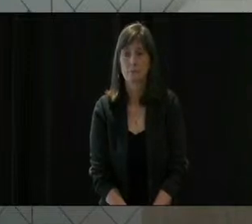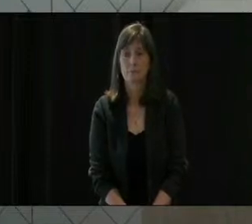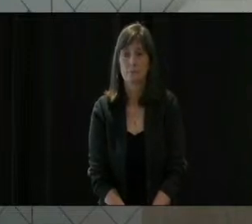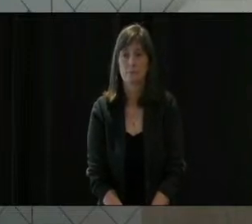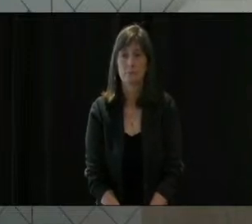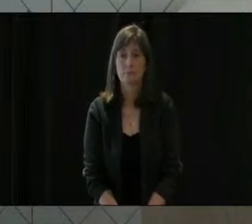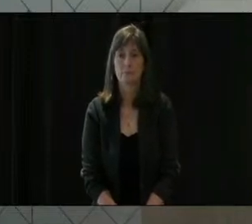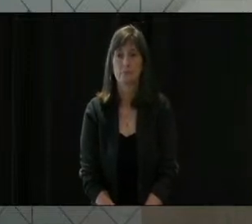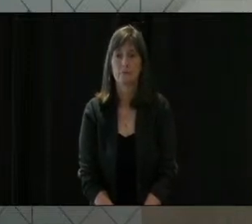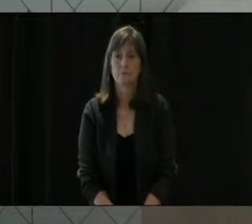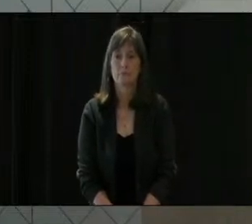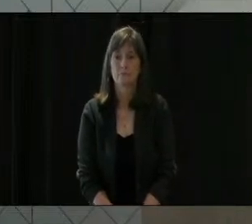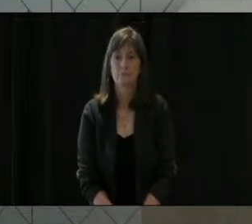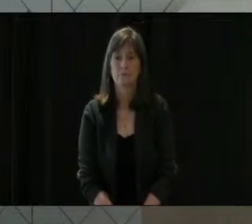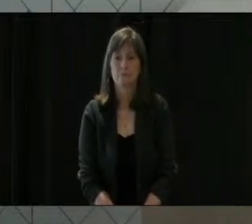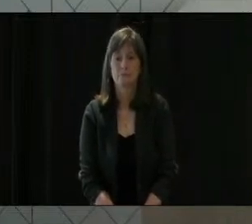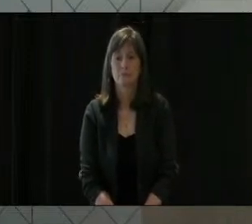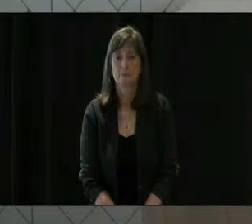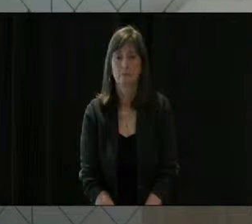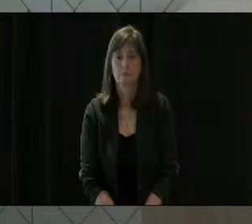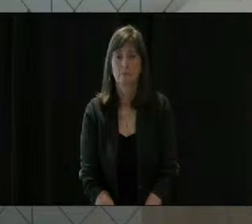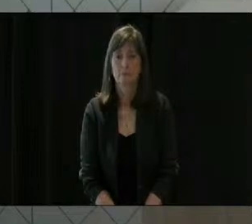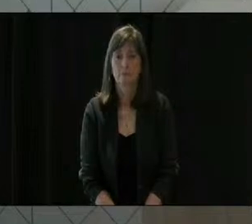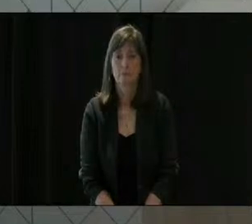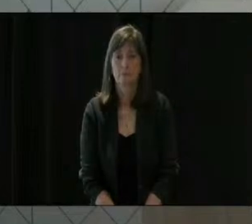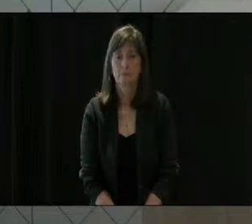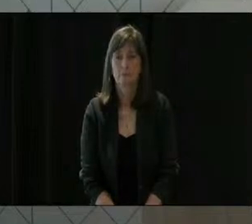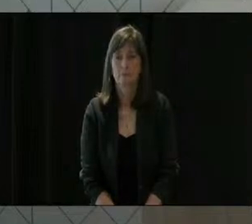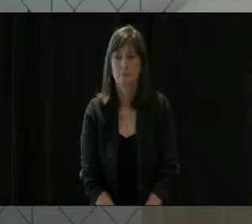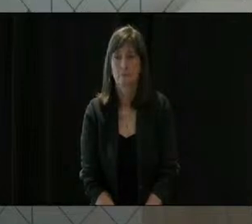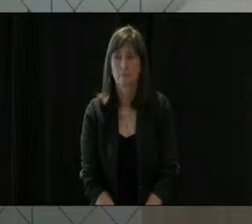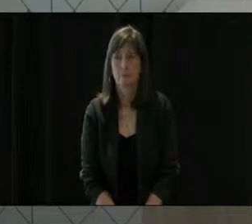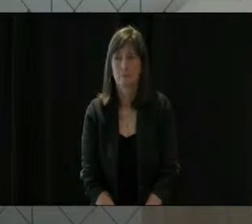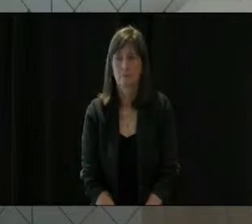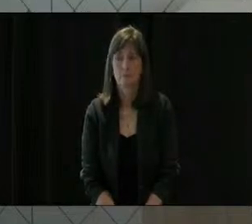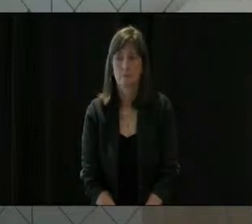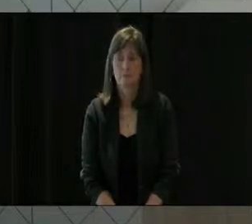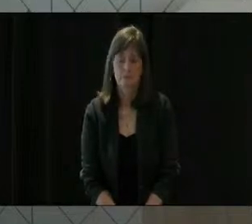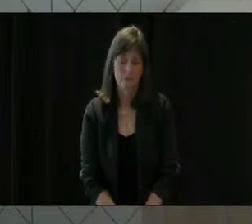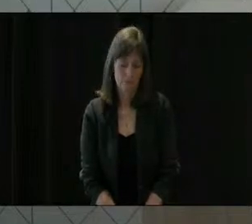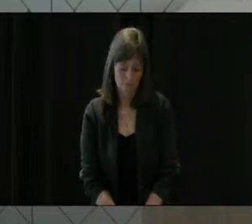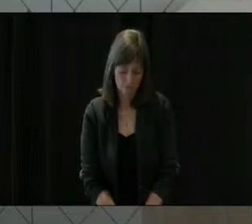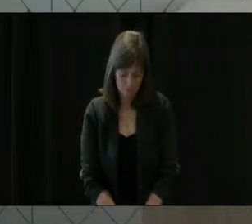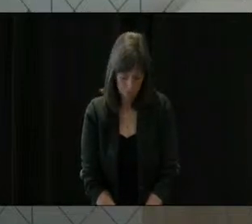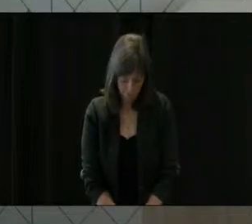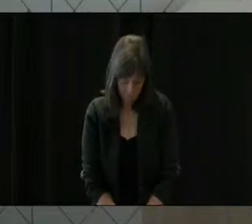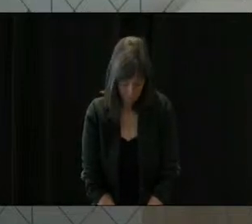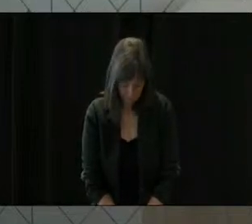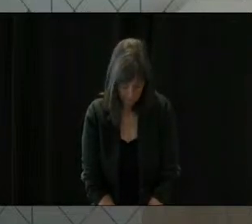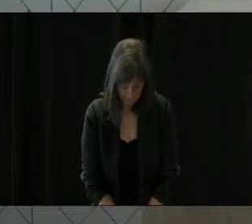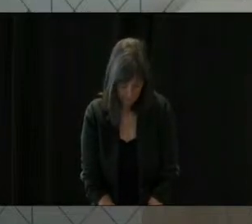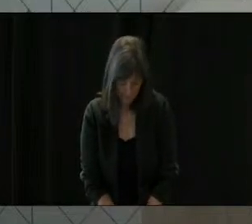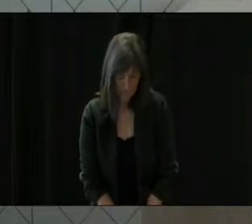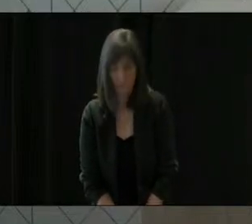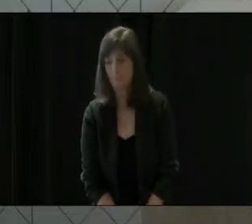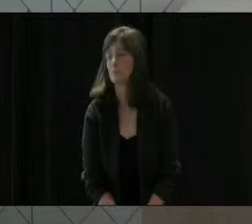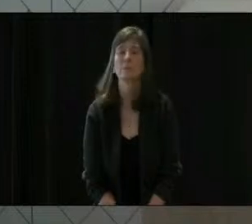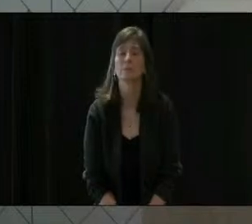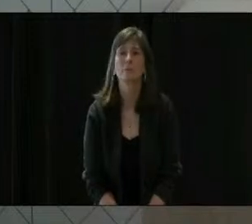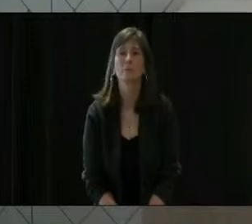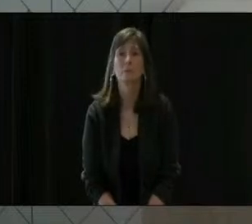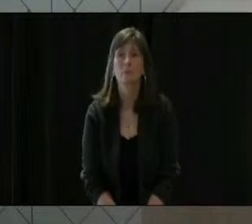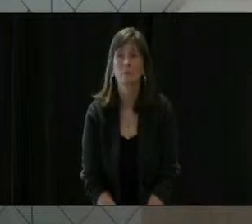aboriginales et avec un partenariat avec le gouvernement fédéral, en cause du fait que c'est